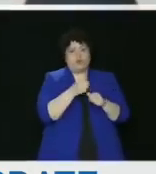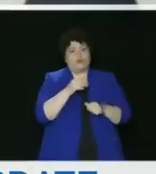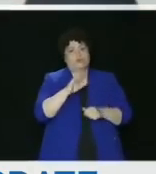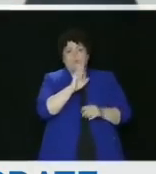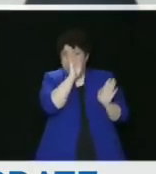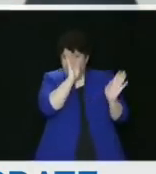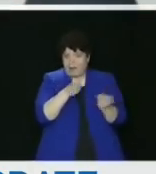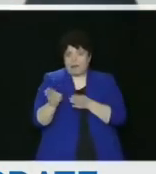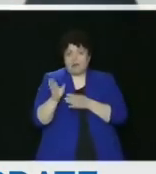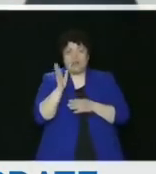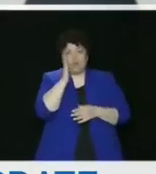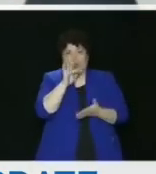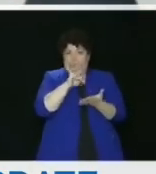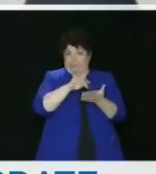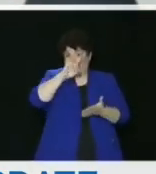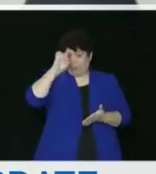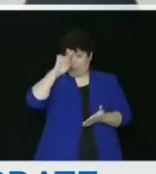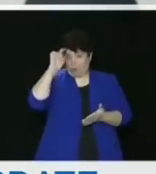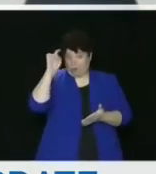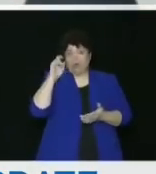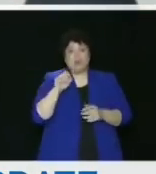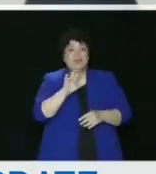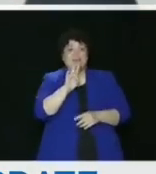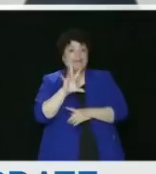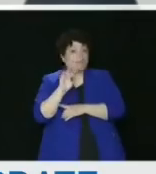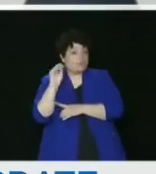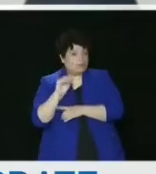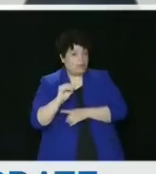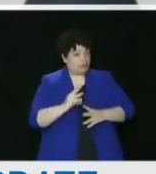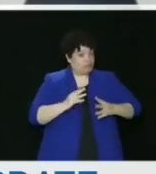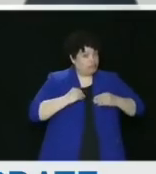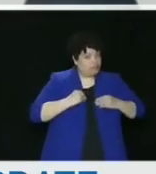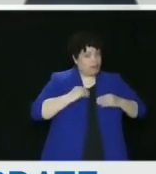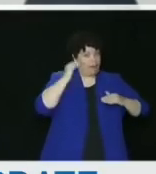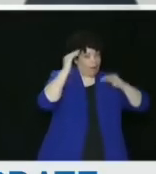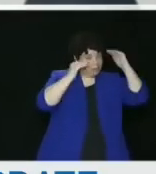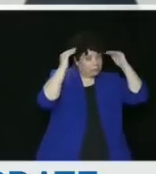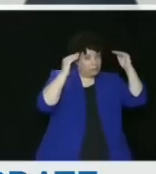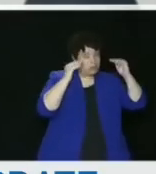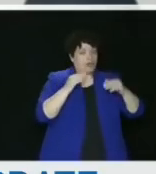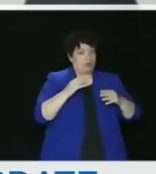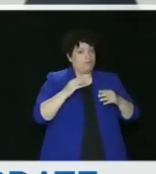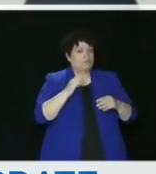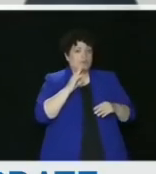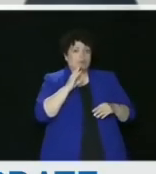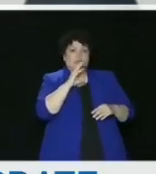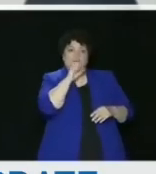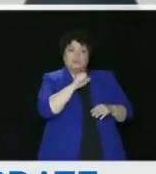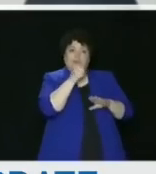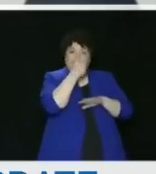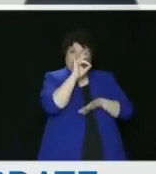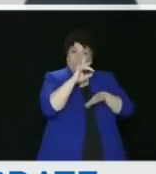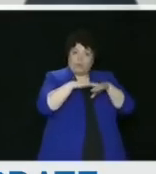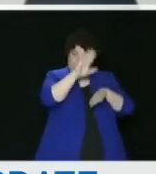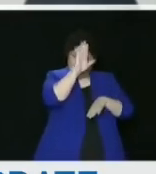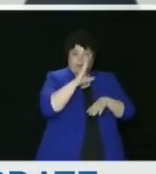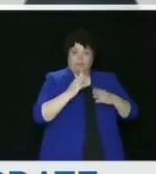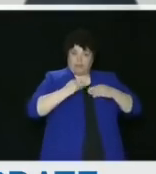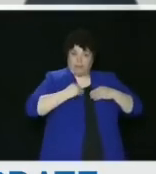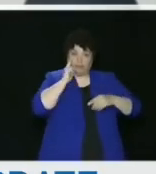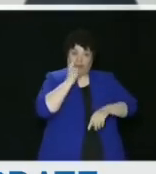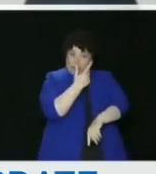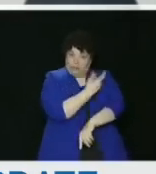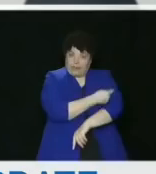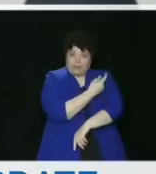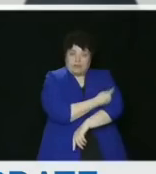planned d'ici le by milieu de midsummer, l'été, at au least moins 75% 75% des adults adultes âgés de aged 18 ans 17 et or plus aged auront 18 years reçu and une older